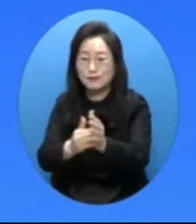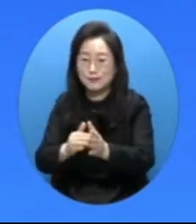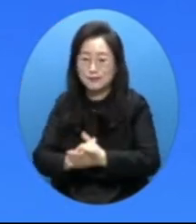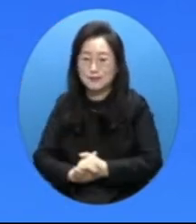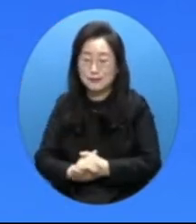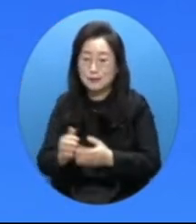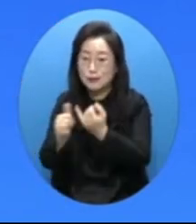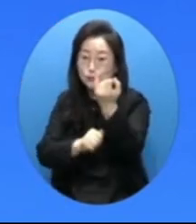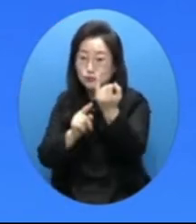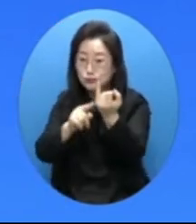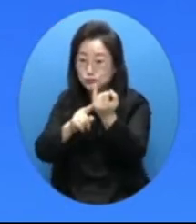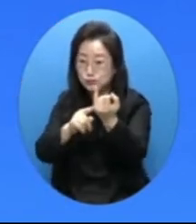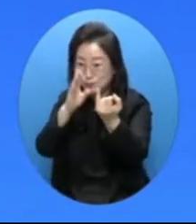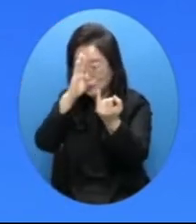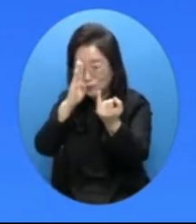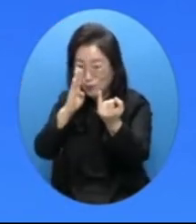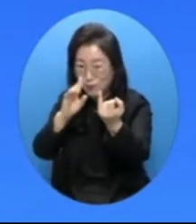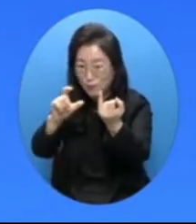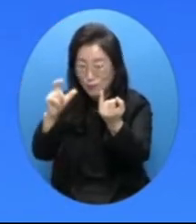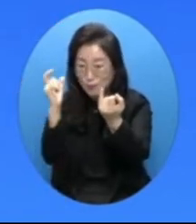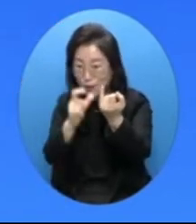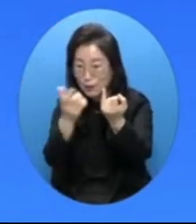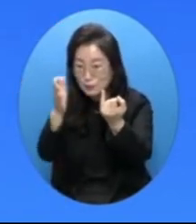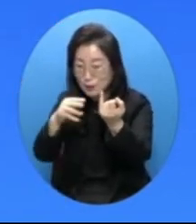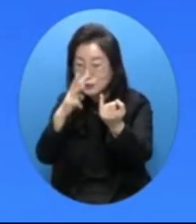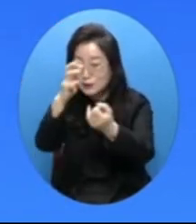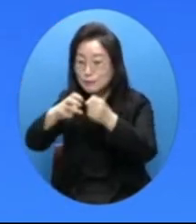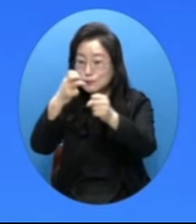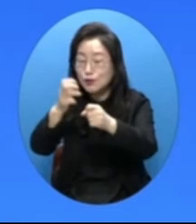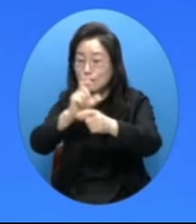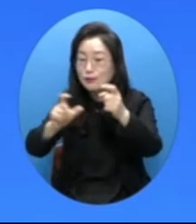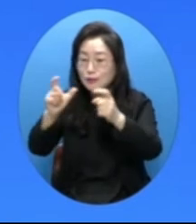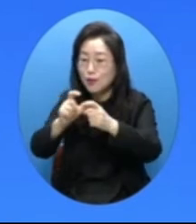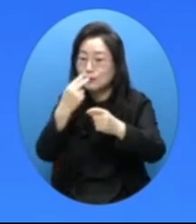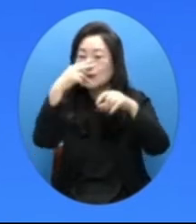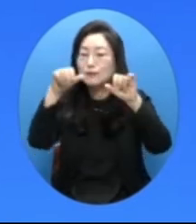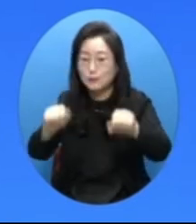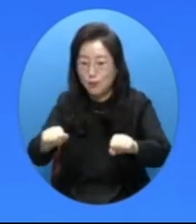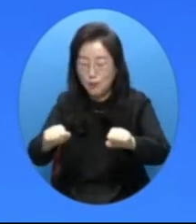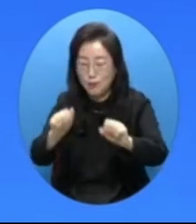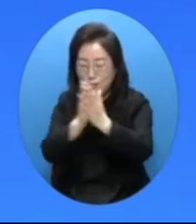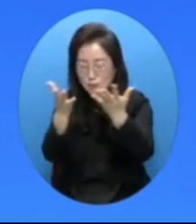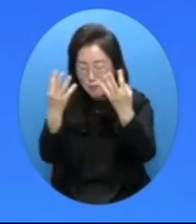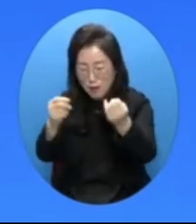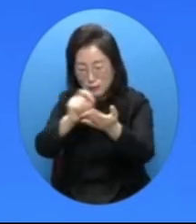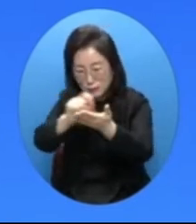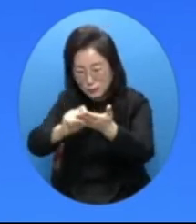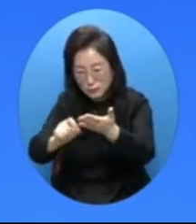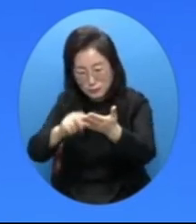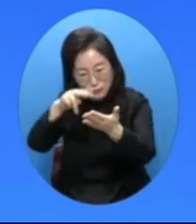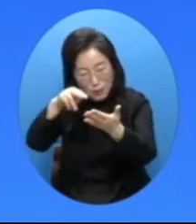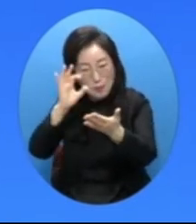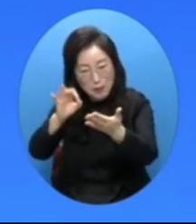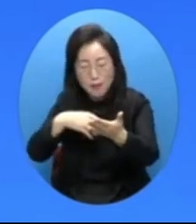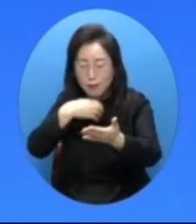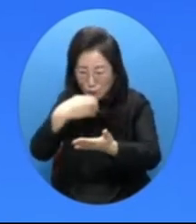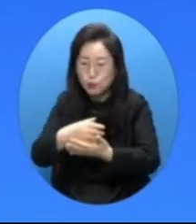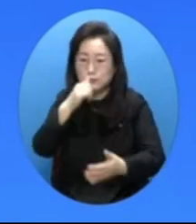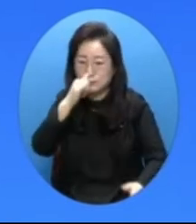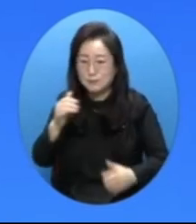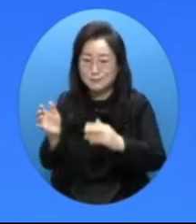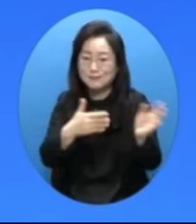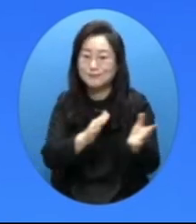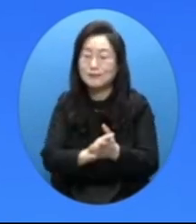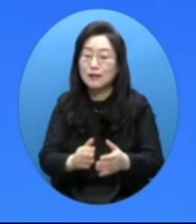사모님은 지금까지 30년을 더 살면서 많은 책을 쓰였습니다 큰 감동을 받았습니다 여러분 지금도